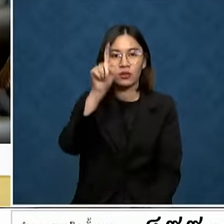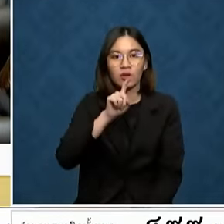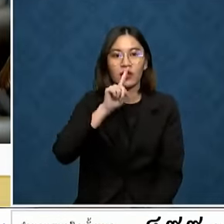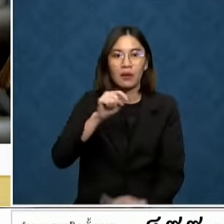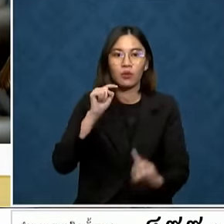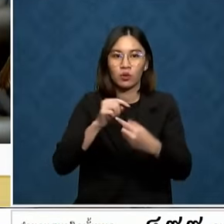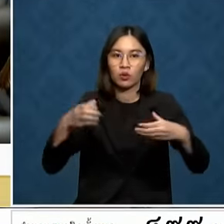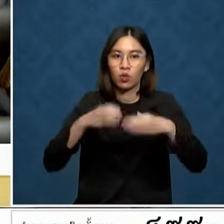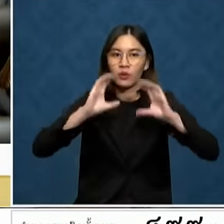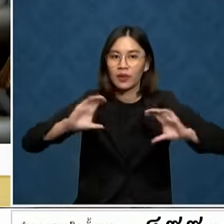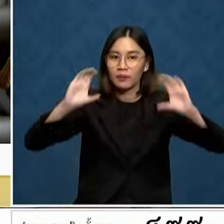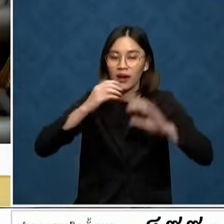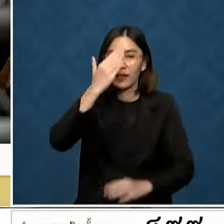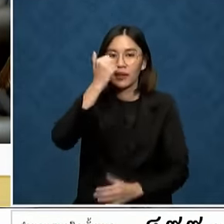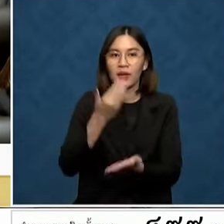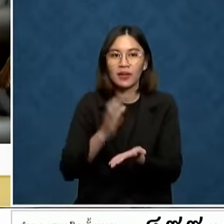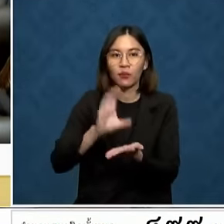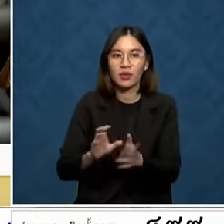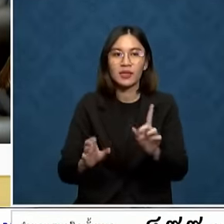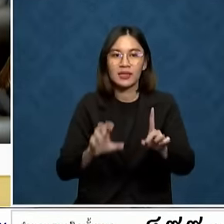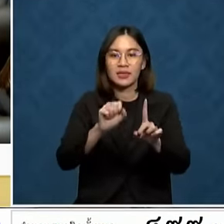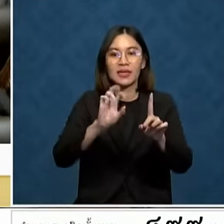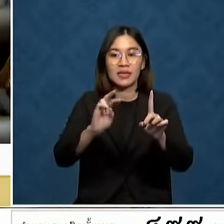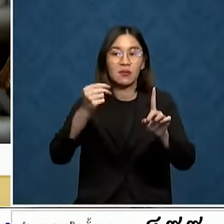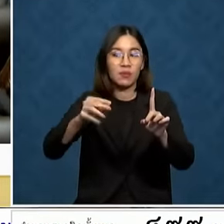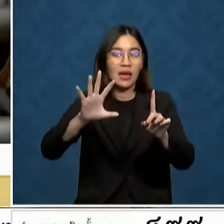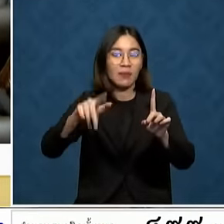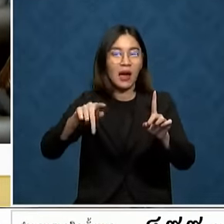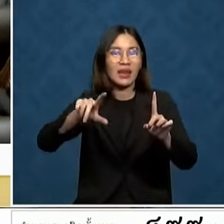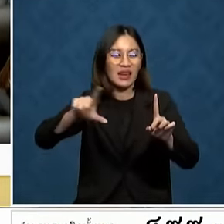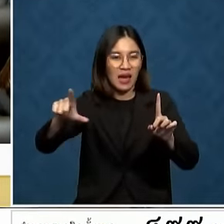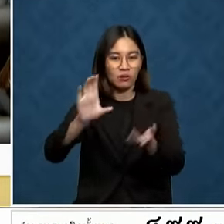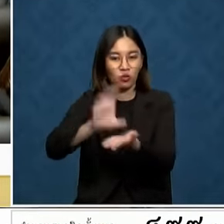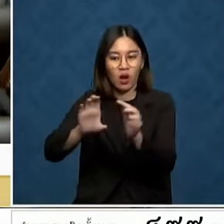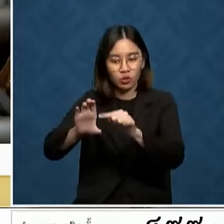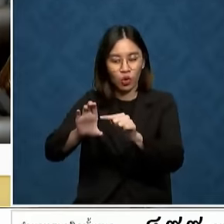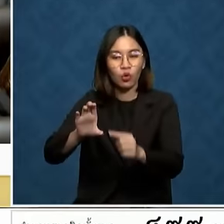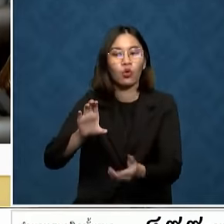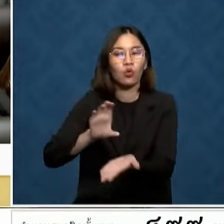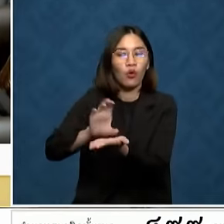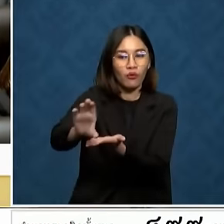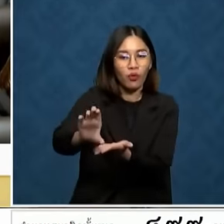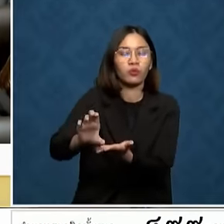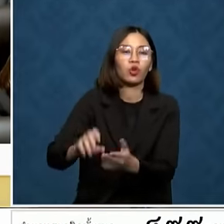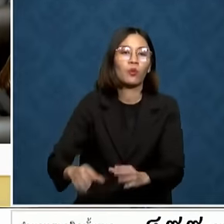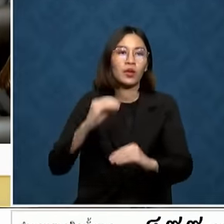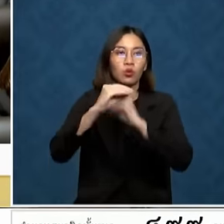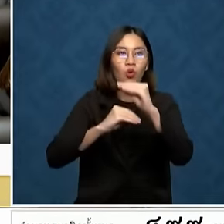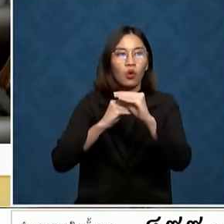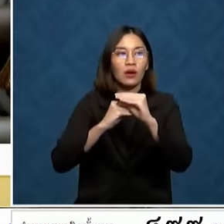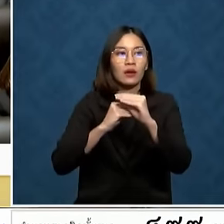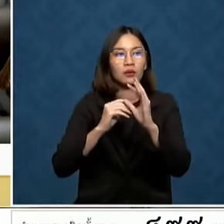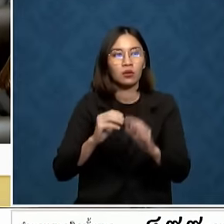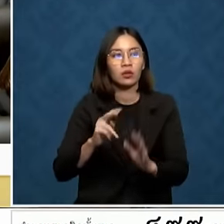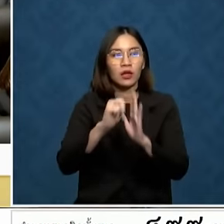ามกรฐบาลวาทำไมถไม่ใช้งบ 1,70, ล้านบาทก้อนนี้กับ Digital Wallet ไปใช้กันโยบายขพกกาวไ่